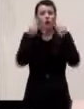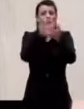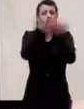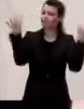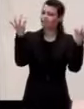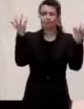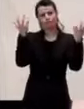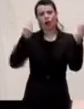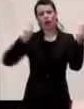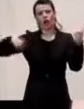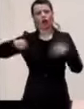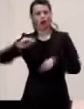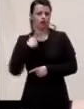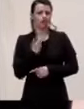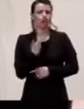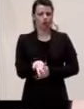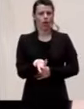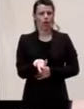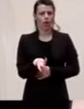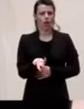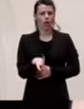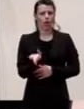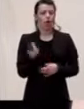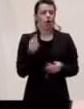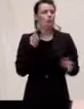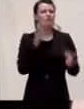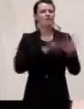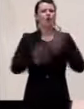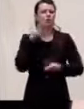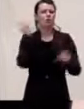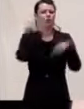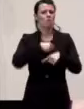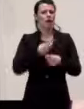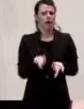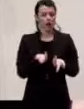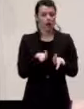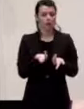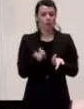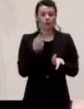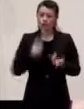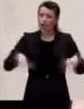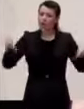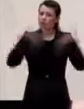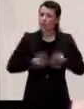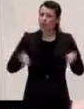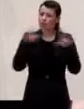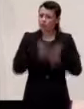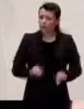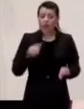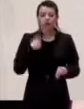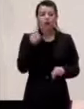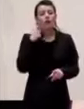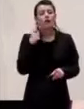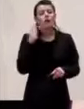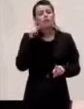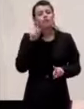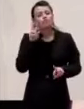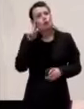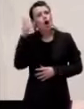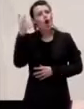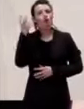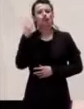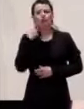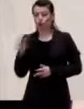ben sapete, e lo ribadiamo, abbiamo l'idea del trasferimento di persone fuori